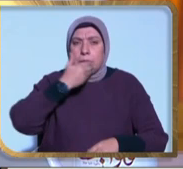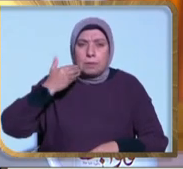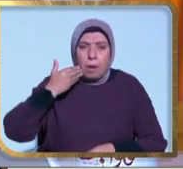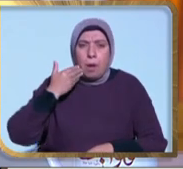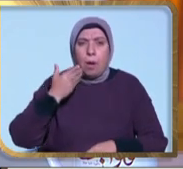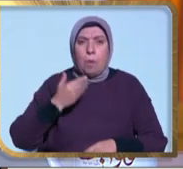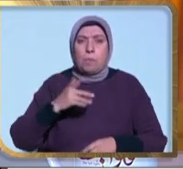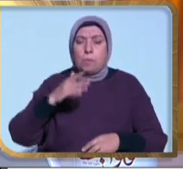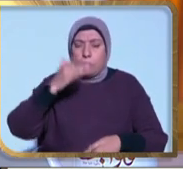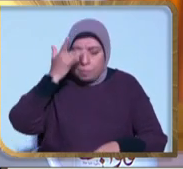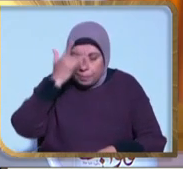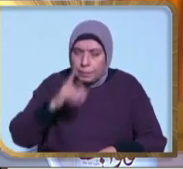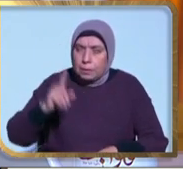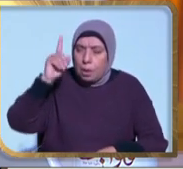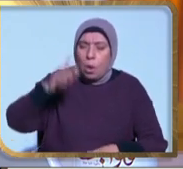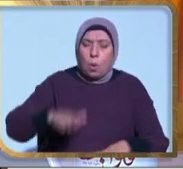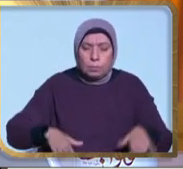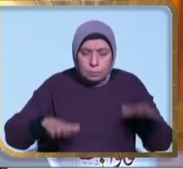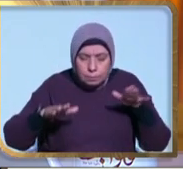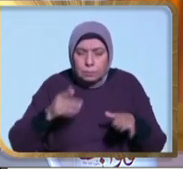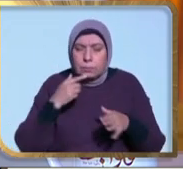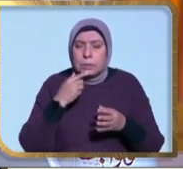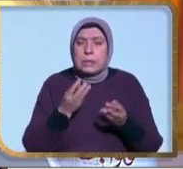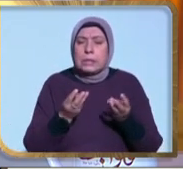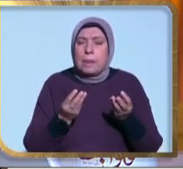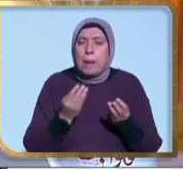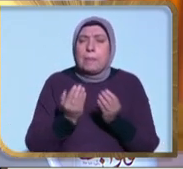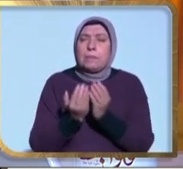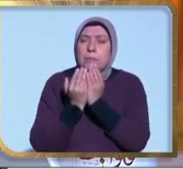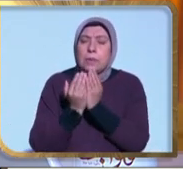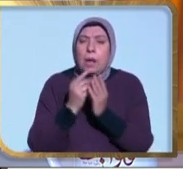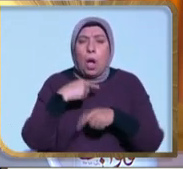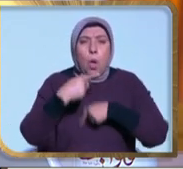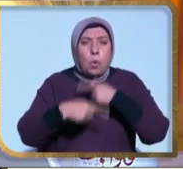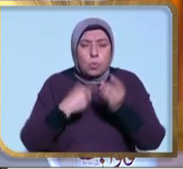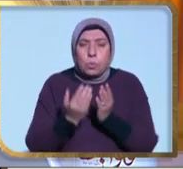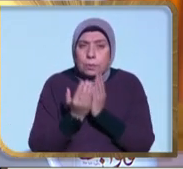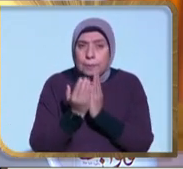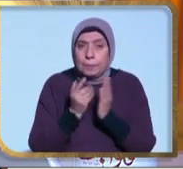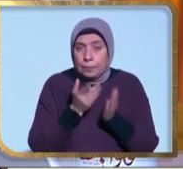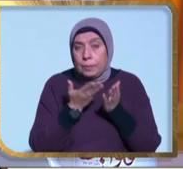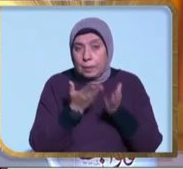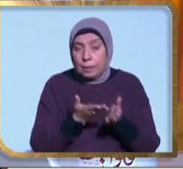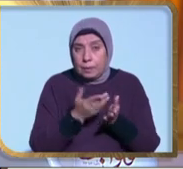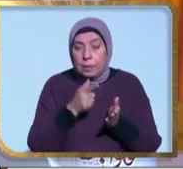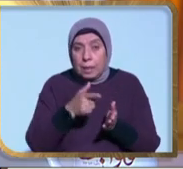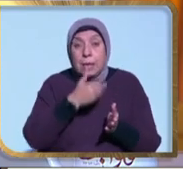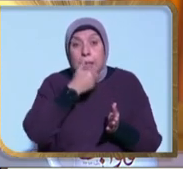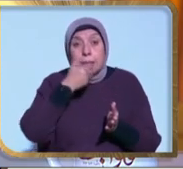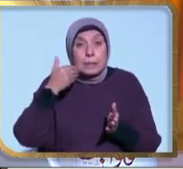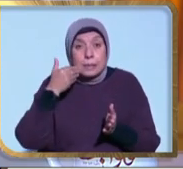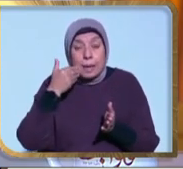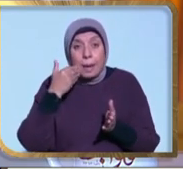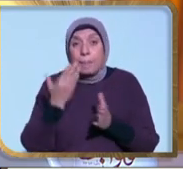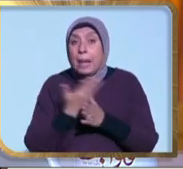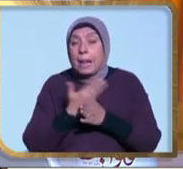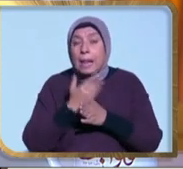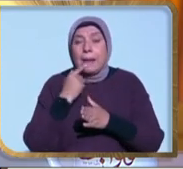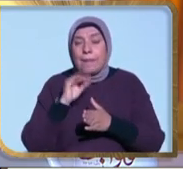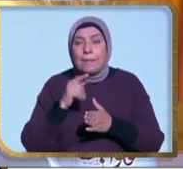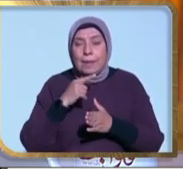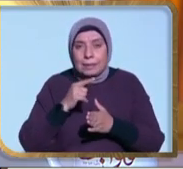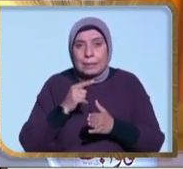وتبتل فمن الصيام هو كان احد العبادات اللي بيعملها سيدنا موسى بيستعد بالعبادات